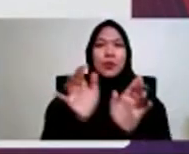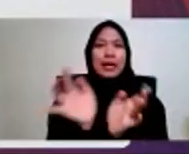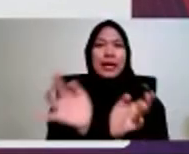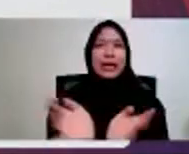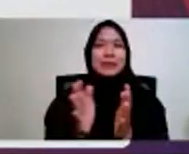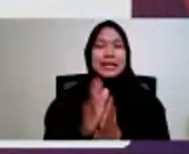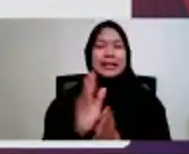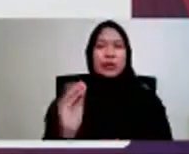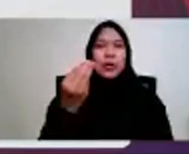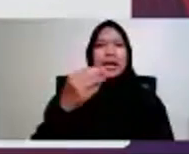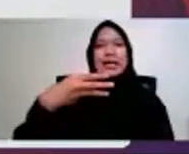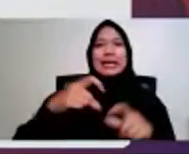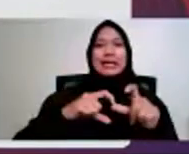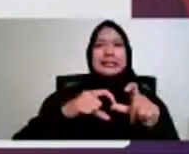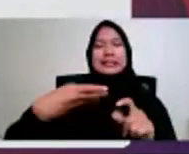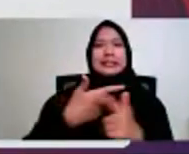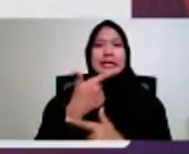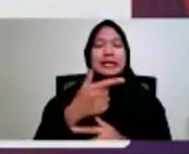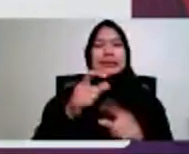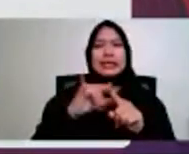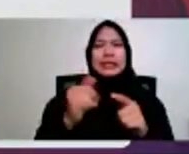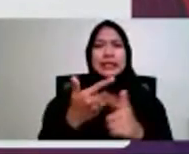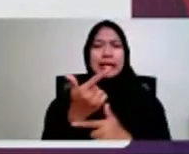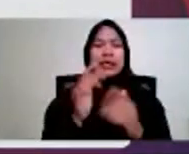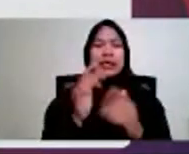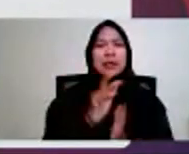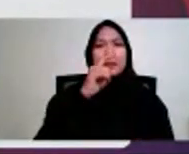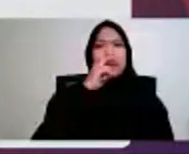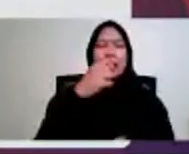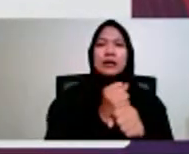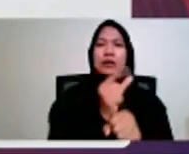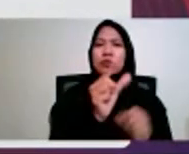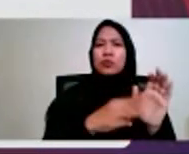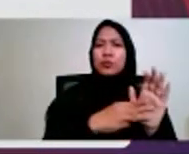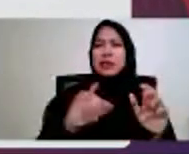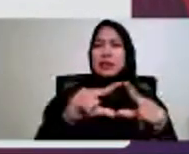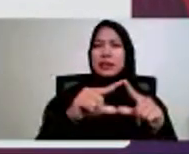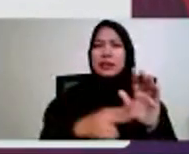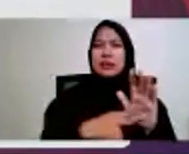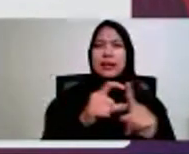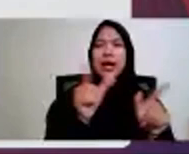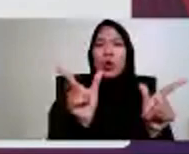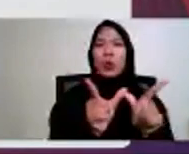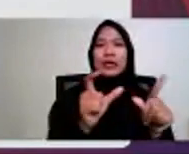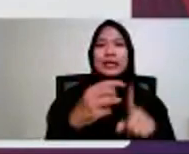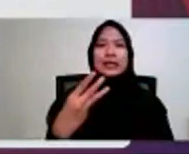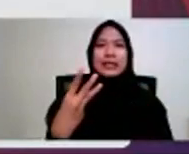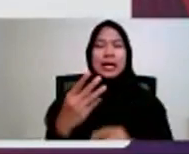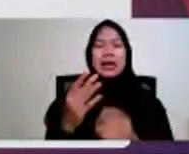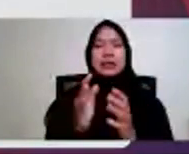ada Mas Gemilang sebagai wa Dega apa Mas Amin sebaiknya Prodi mm